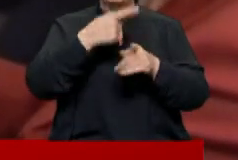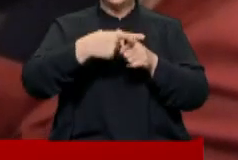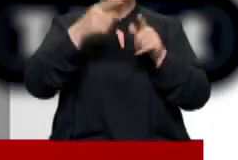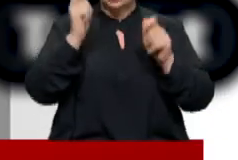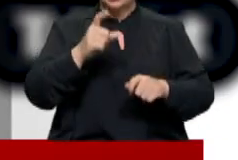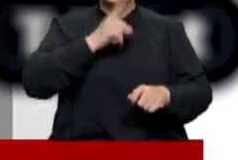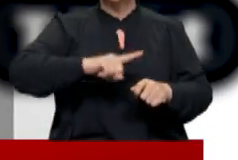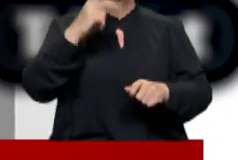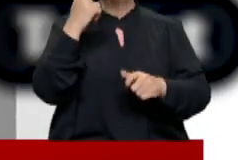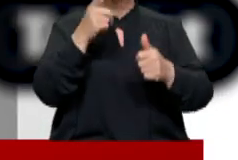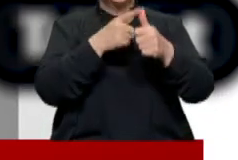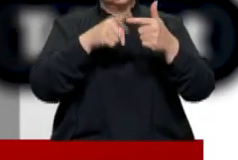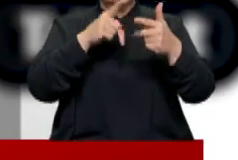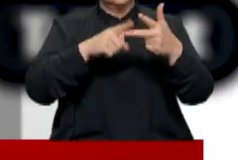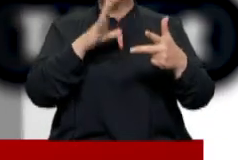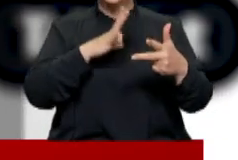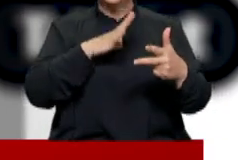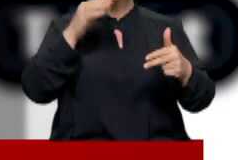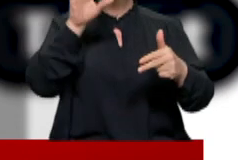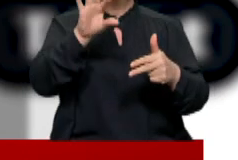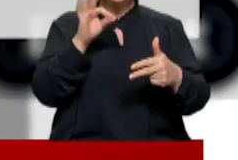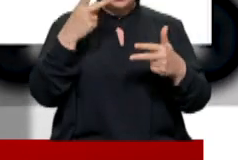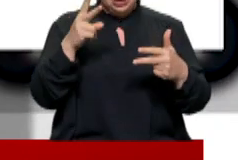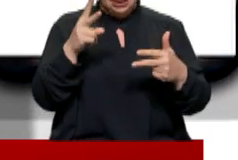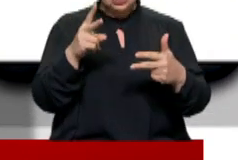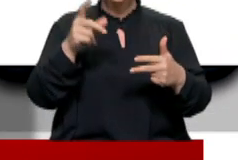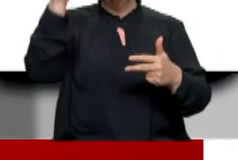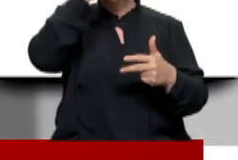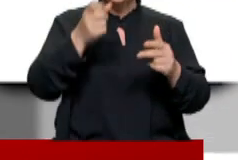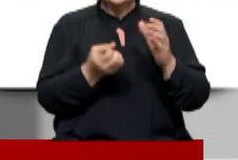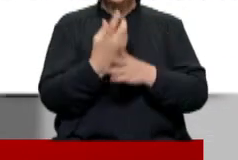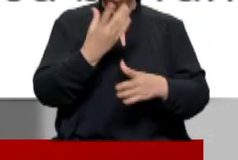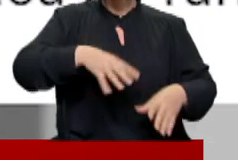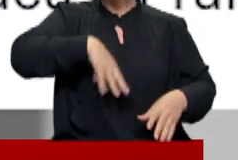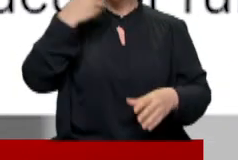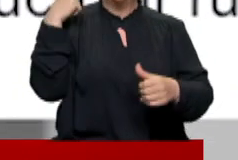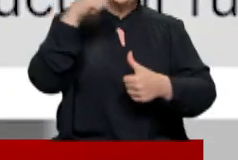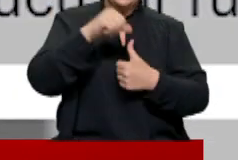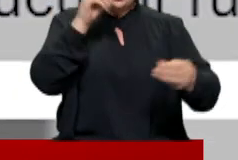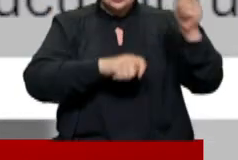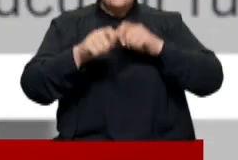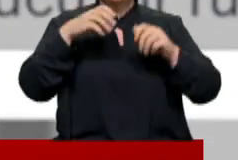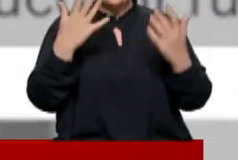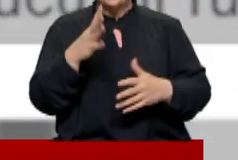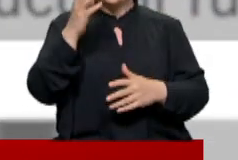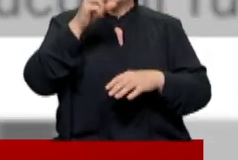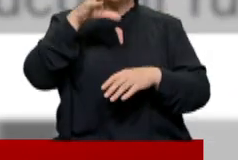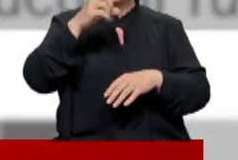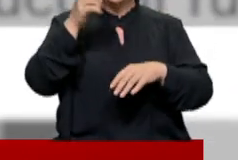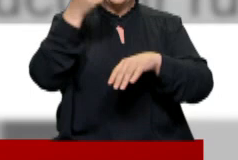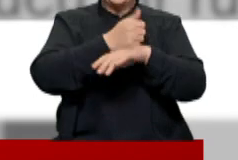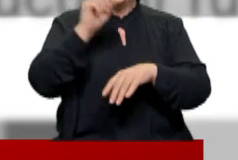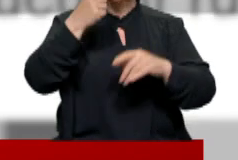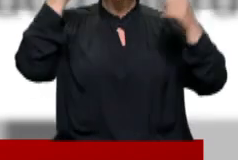yaptı. Adayın 3 ölçüsü var dedi. Seçilebilir olması, Türkiye'yi kurucu ruhla yeniden tesis etmesi ve AK Parti